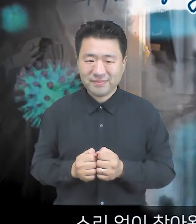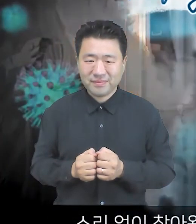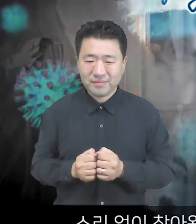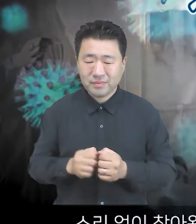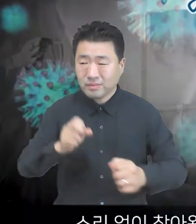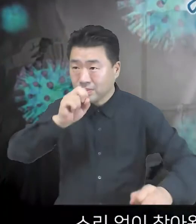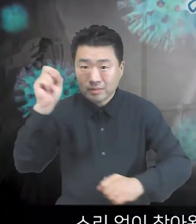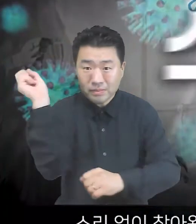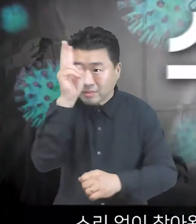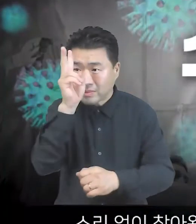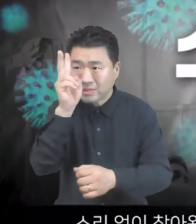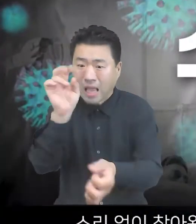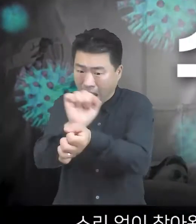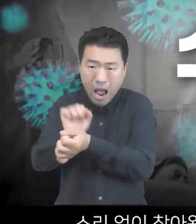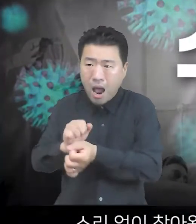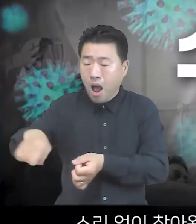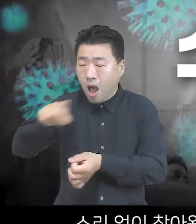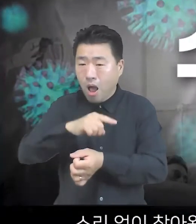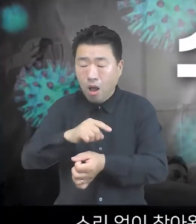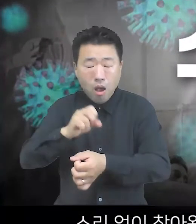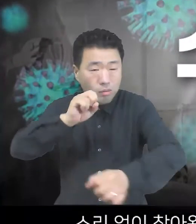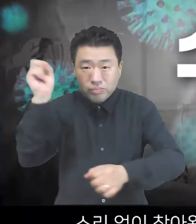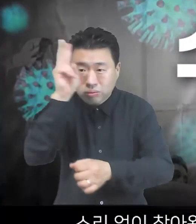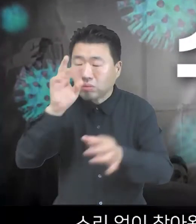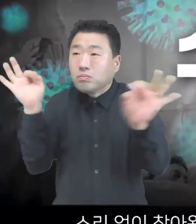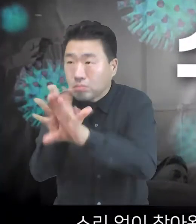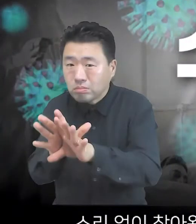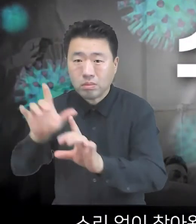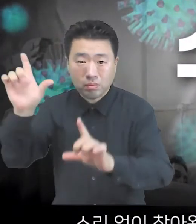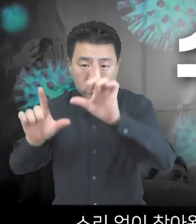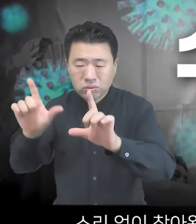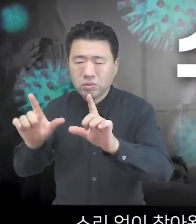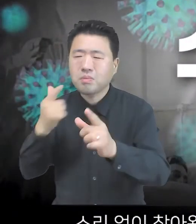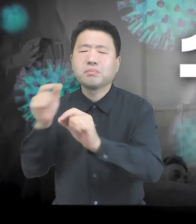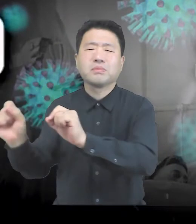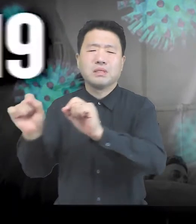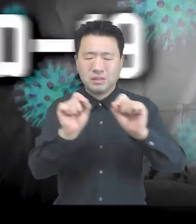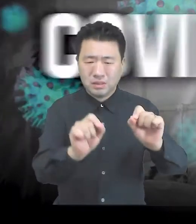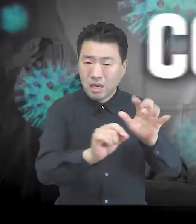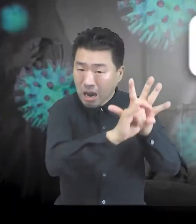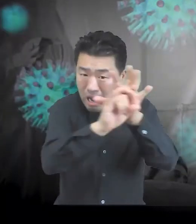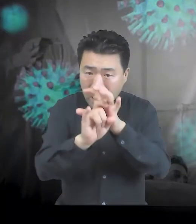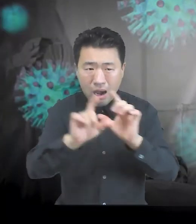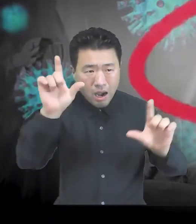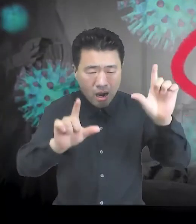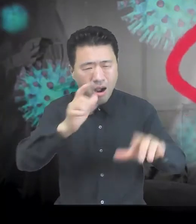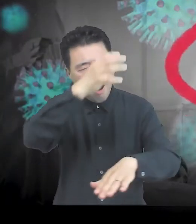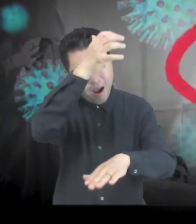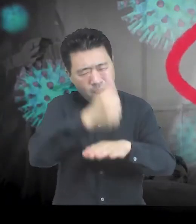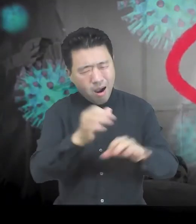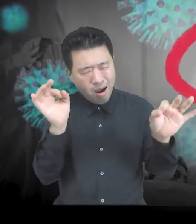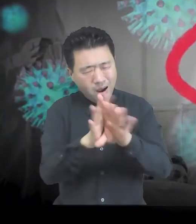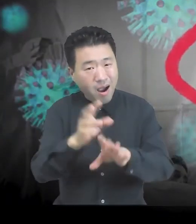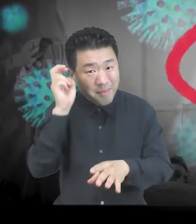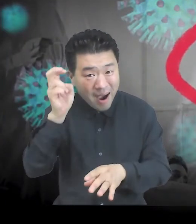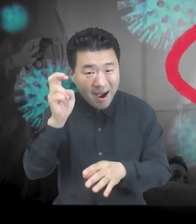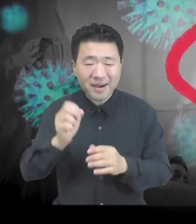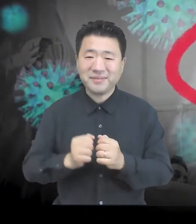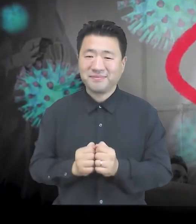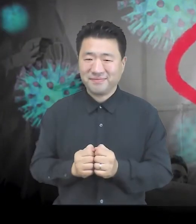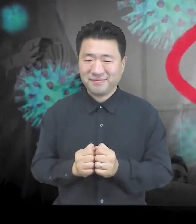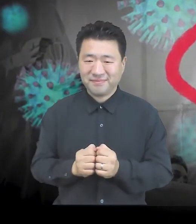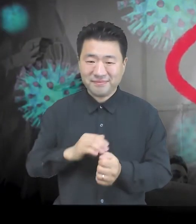소리 없이 찾아왔다가 어느 날 갑자기 자취를 감춘 스페인 독감의 결말처럼 코로나19도 같은 결말을 맞게